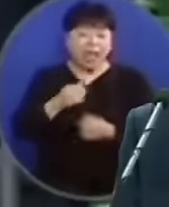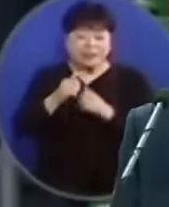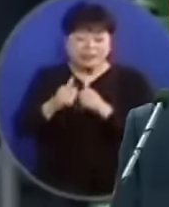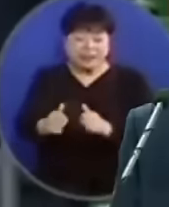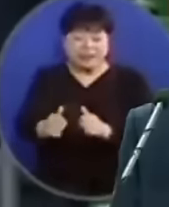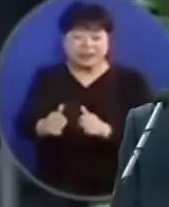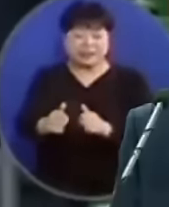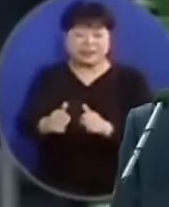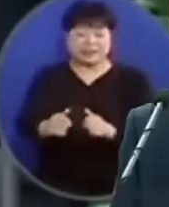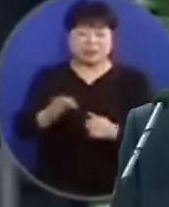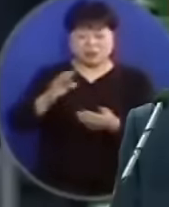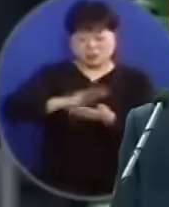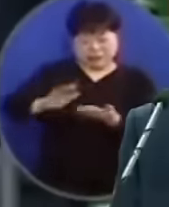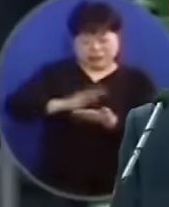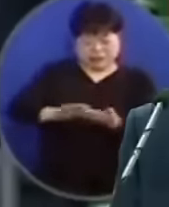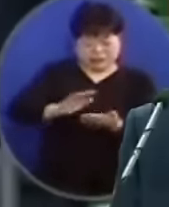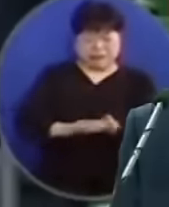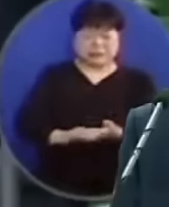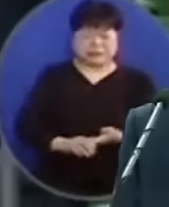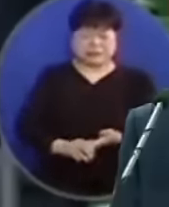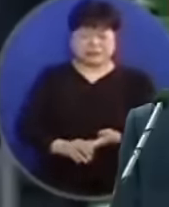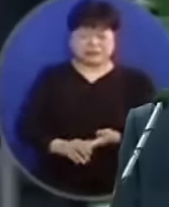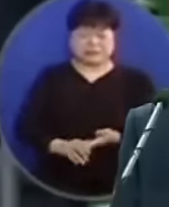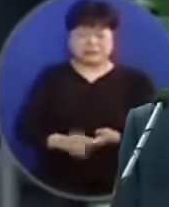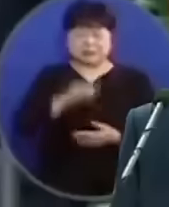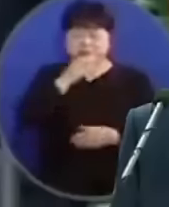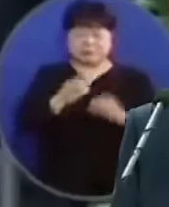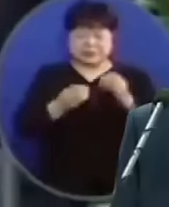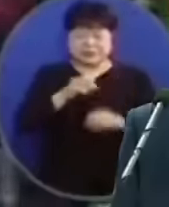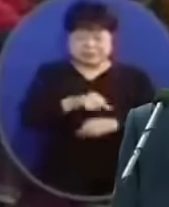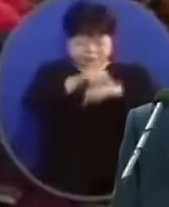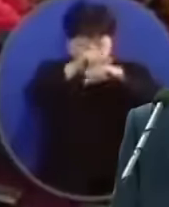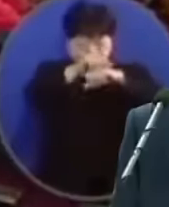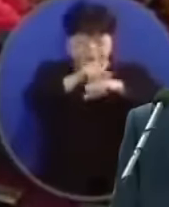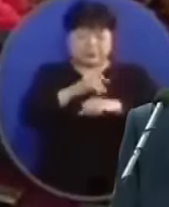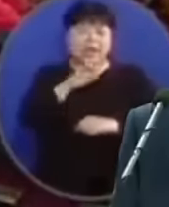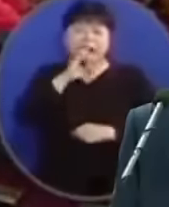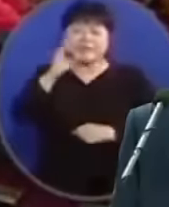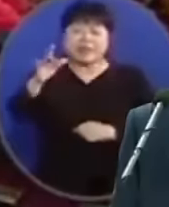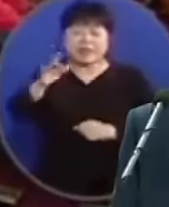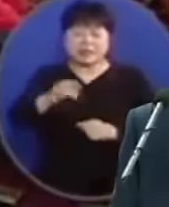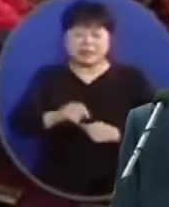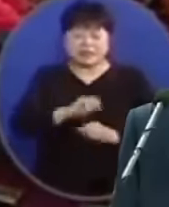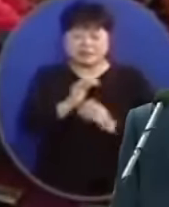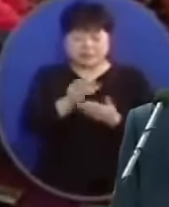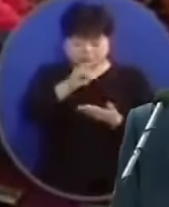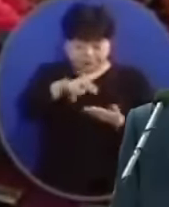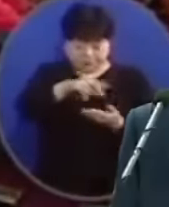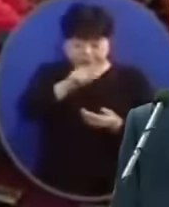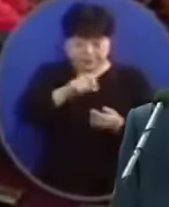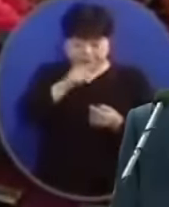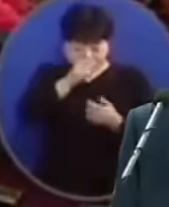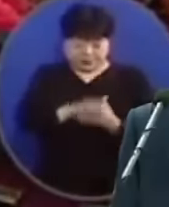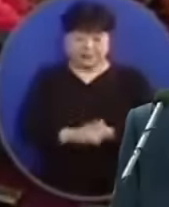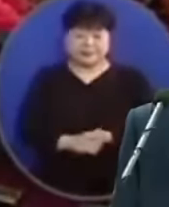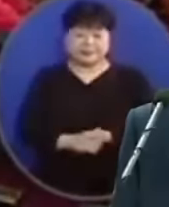따라서 내 정도 이상으로 소비를 하고 살면 안 되는 것을 우리가 성경이 가르치고 있는 것입니다.